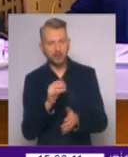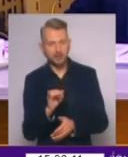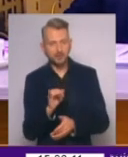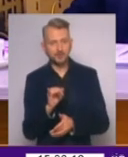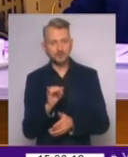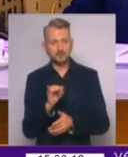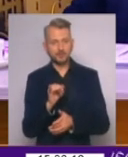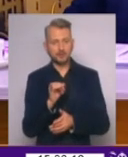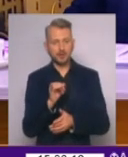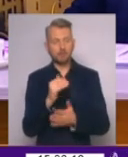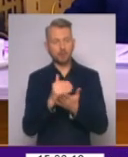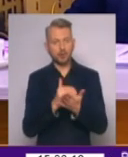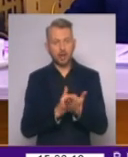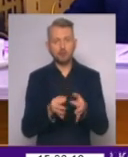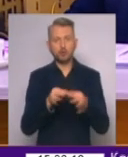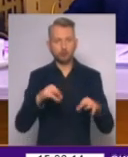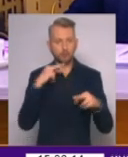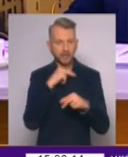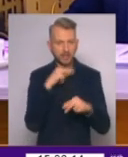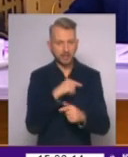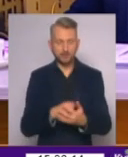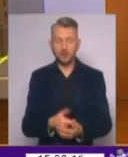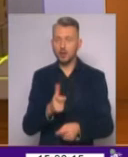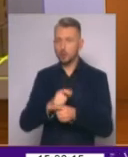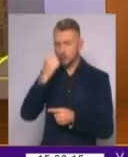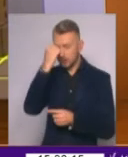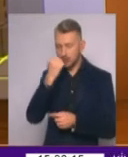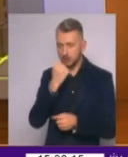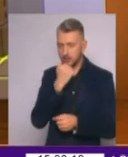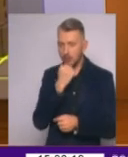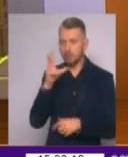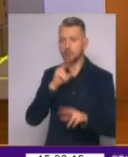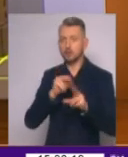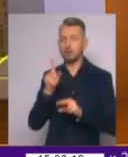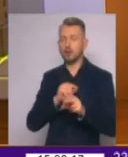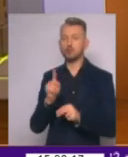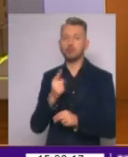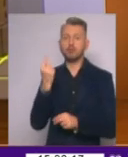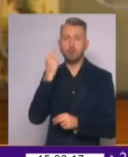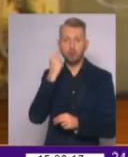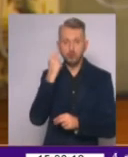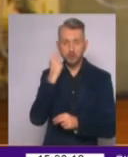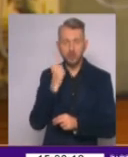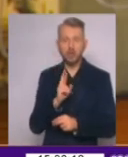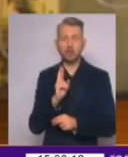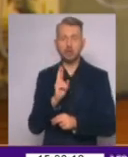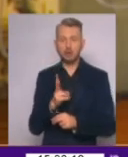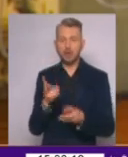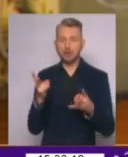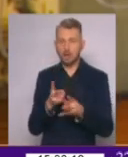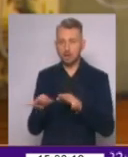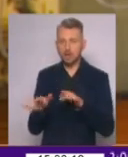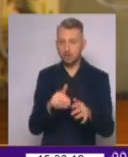враховуючи недоліки, програми «Доступні ліки». Так, дуже дякую, пане Олеже. Я дуже сподіваюся, що почули саме ось, яким чином слід діяти